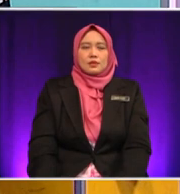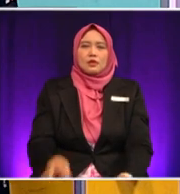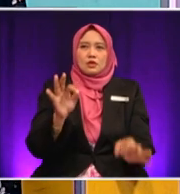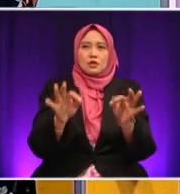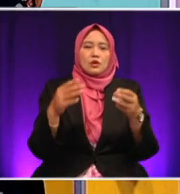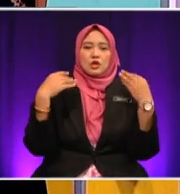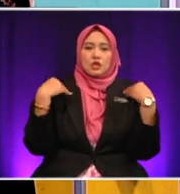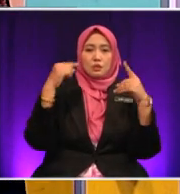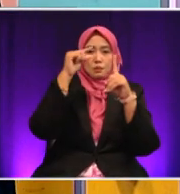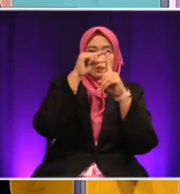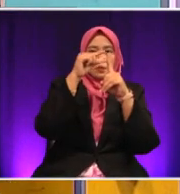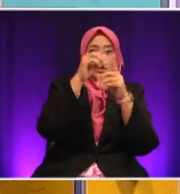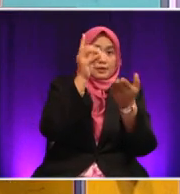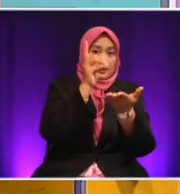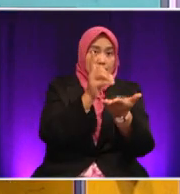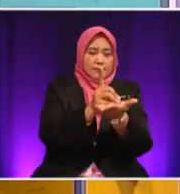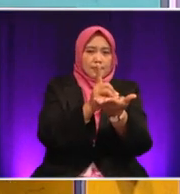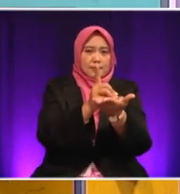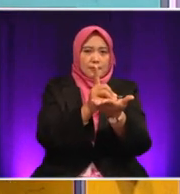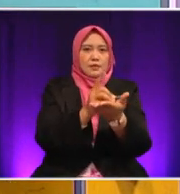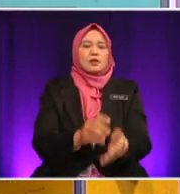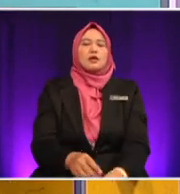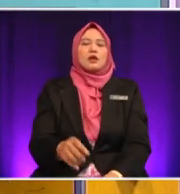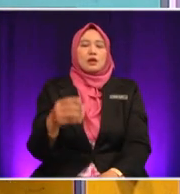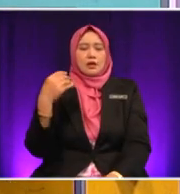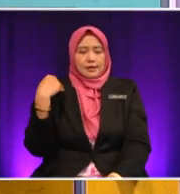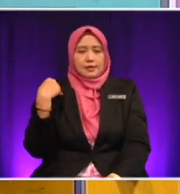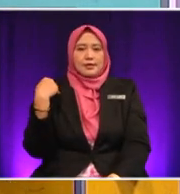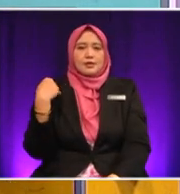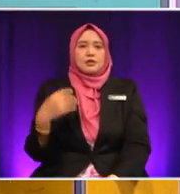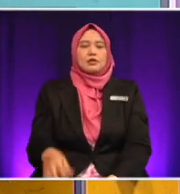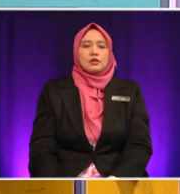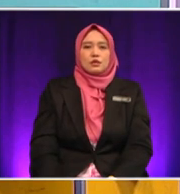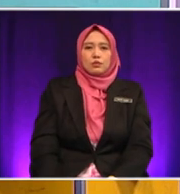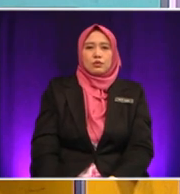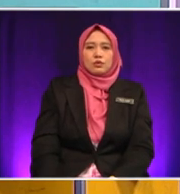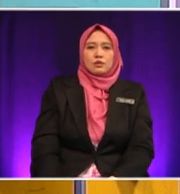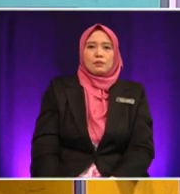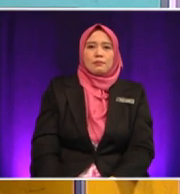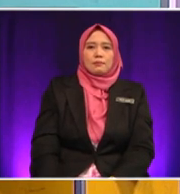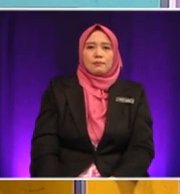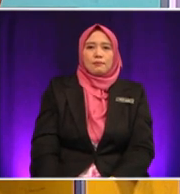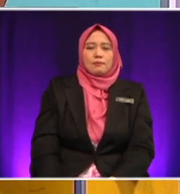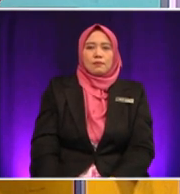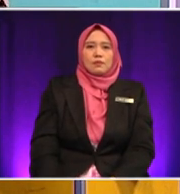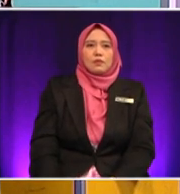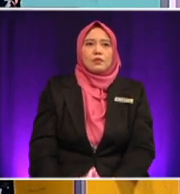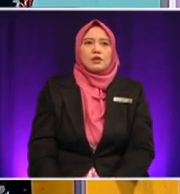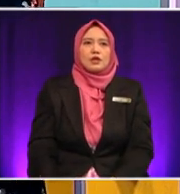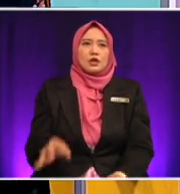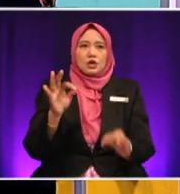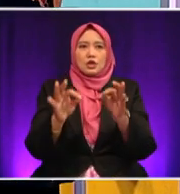dia membangunkan juga membangunkan seperti ini lebih kurang aplikasi dalam tarian